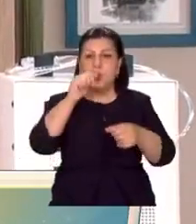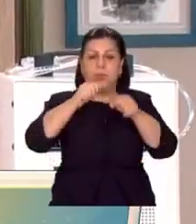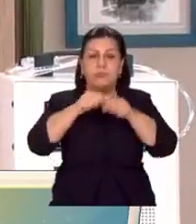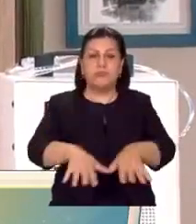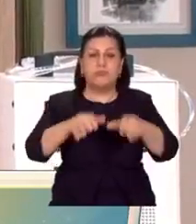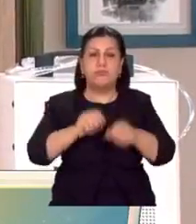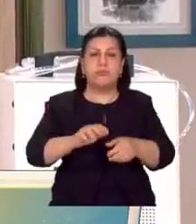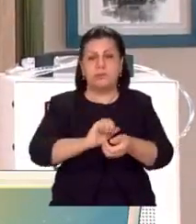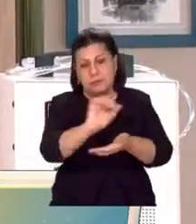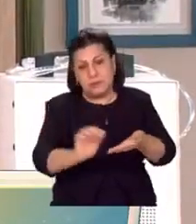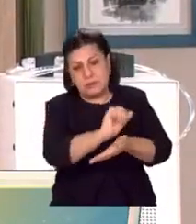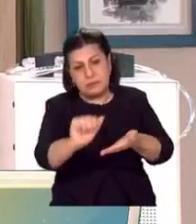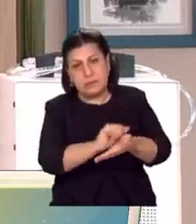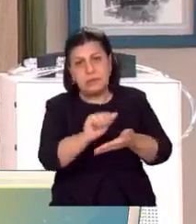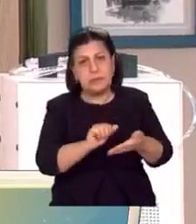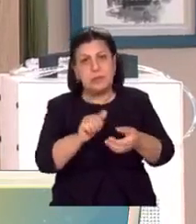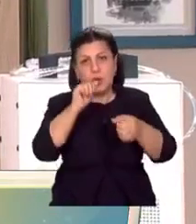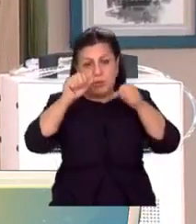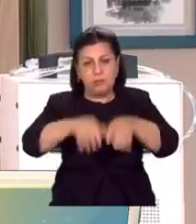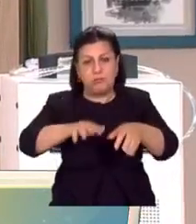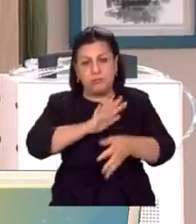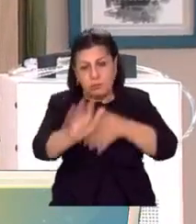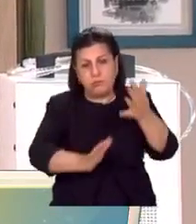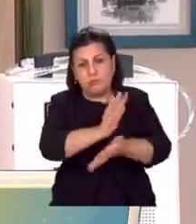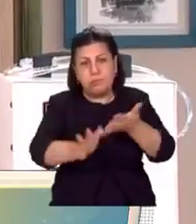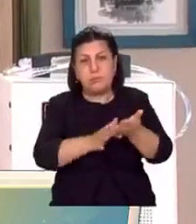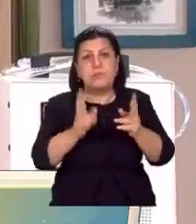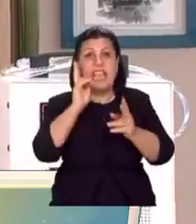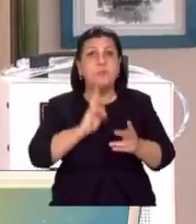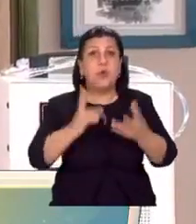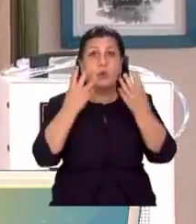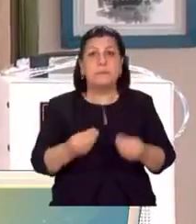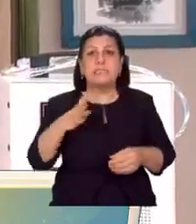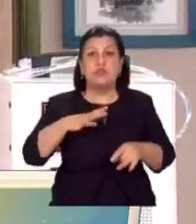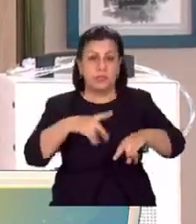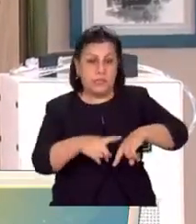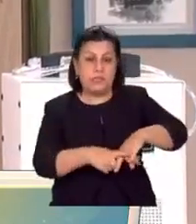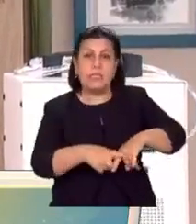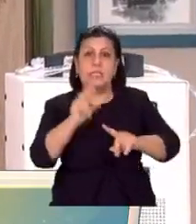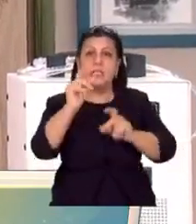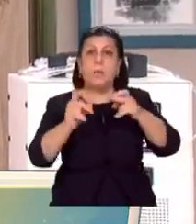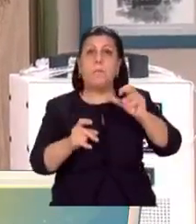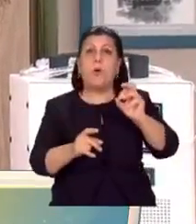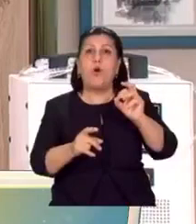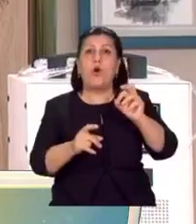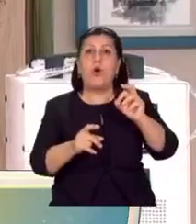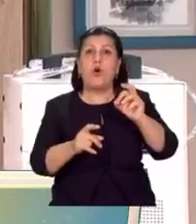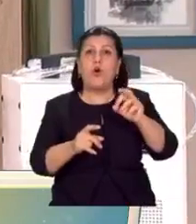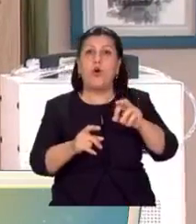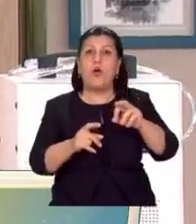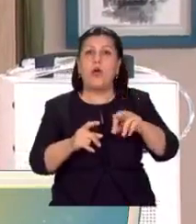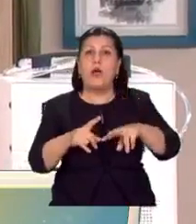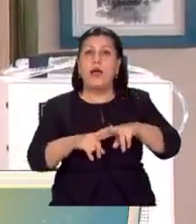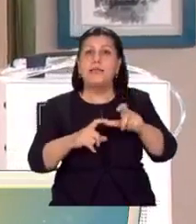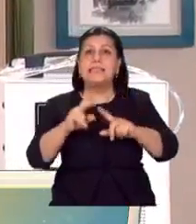yıkacaksınız veya silmek istiyorsunuz ama temiz olsun istiyorsunuz temiz olabilmesi için kitap okuyoruz asit artık hayatımızda bir